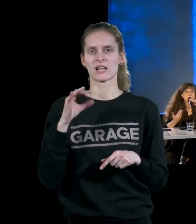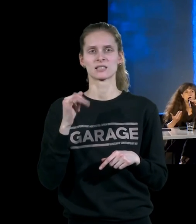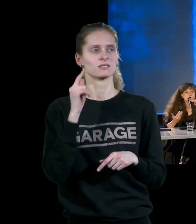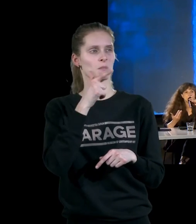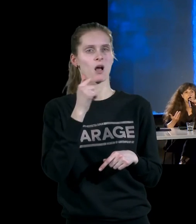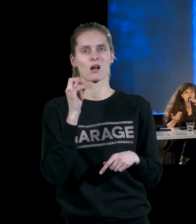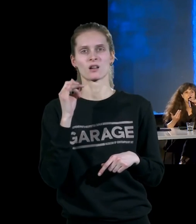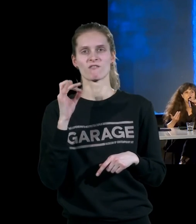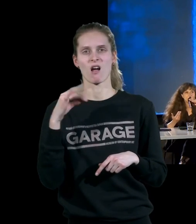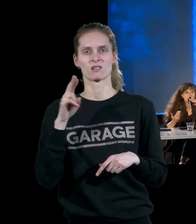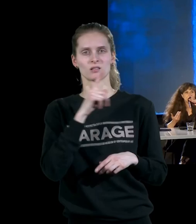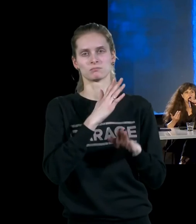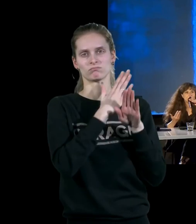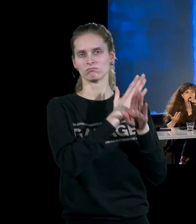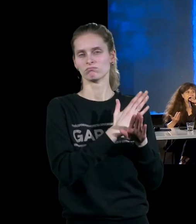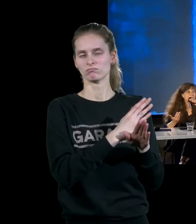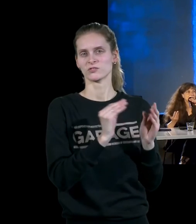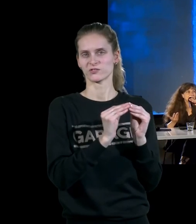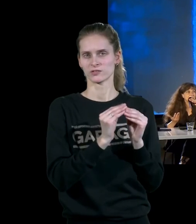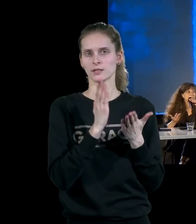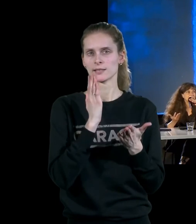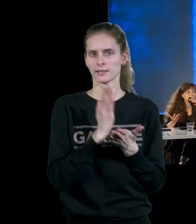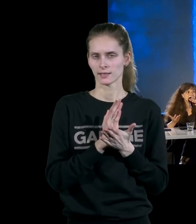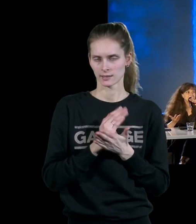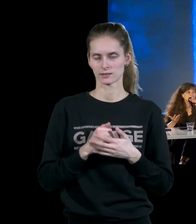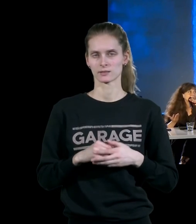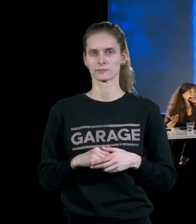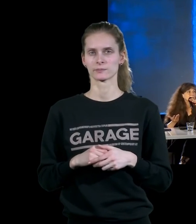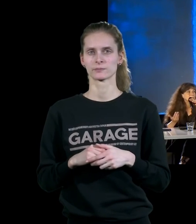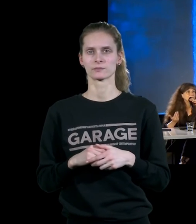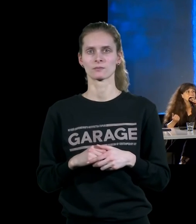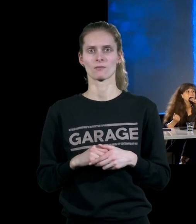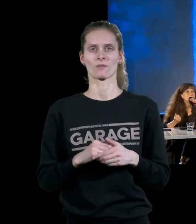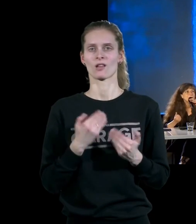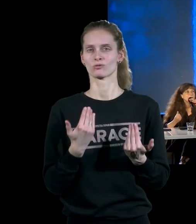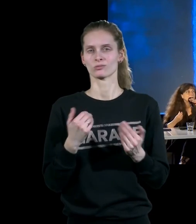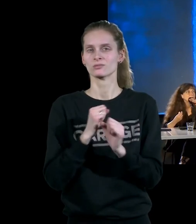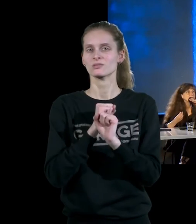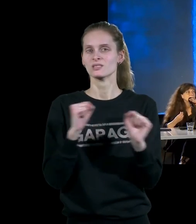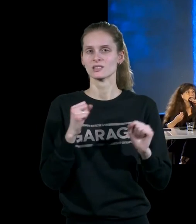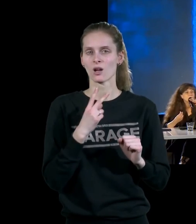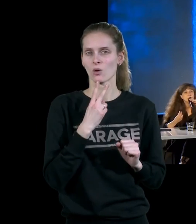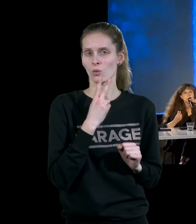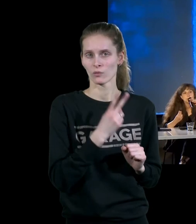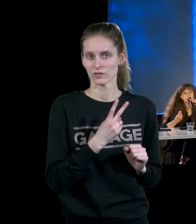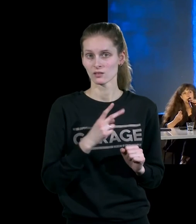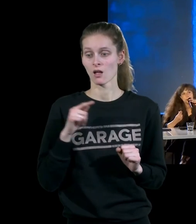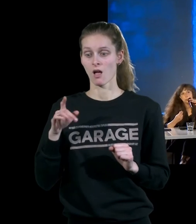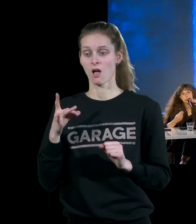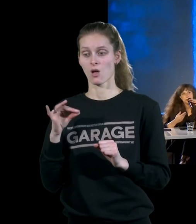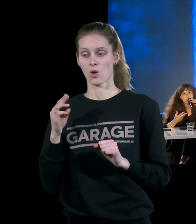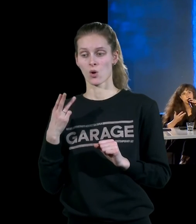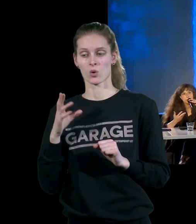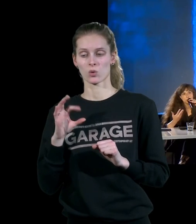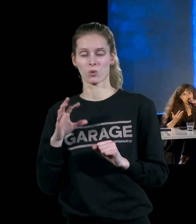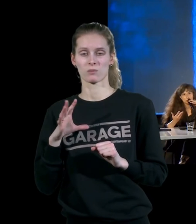тоже в оригинальном месте, для которого они были предназначены, так они не, их нельзя увидеть. И, насколько я понимаю, Ротко тоже не был